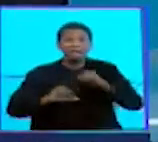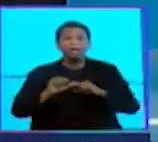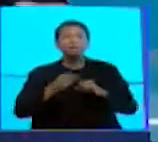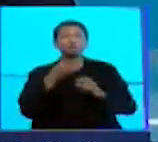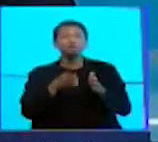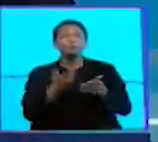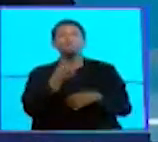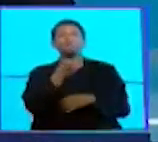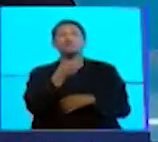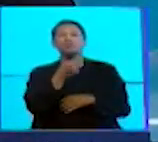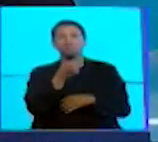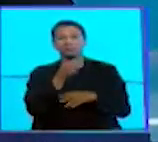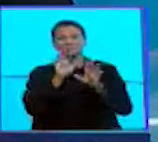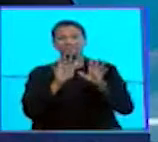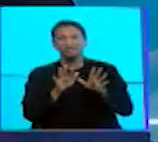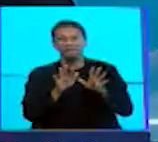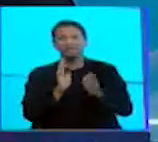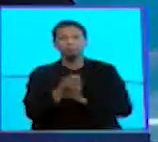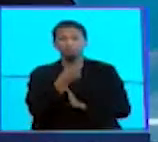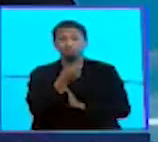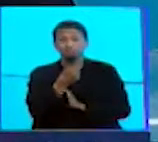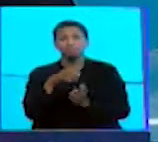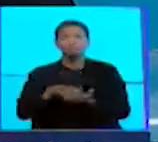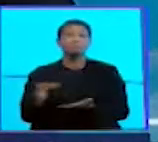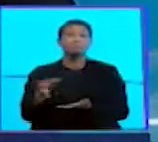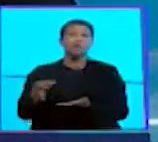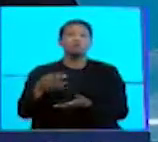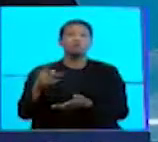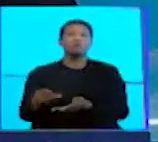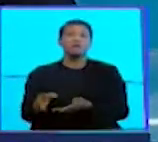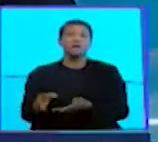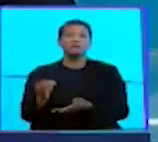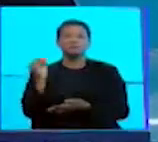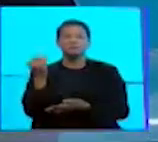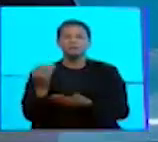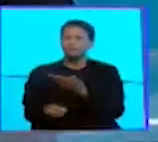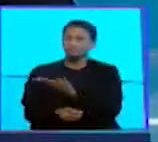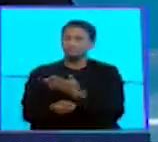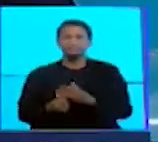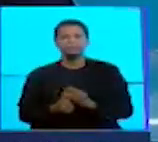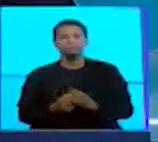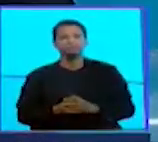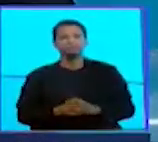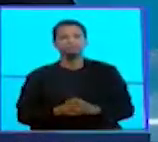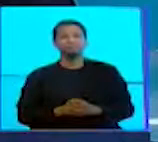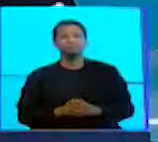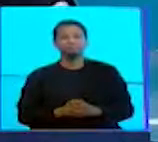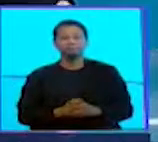laporan rekan Davi Pratama dan juru kamera Guntur Zulkarnadi dari Gedung Balai Kota Jakarta.